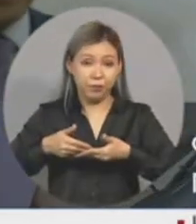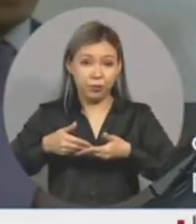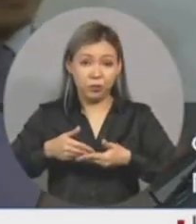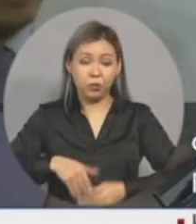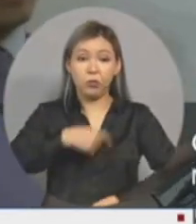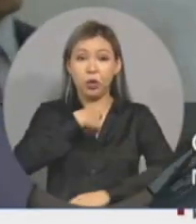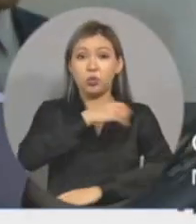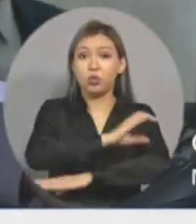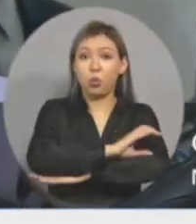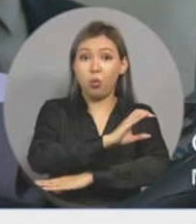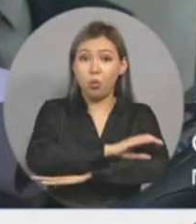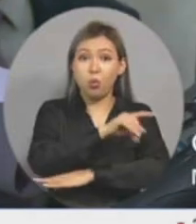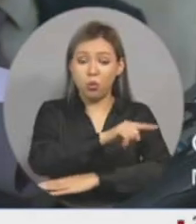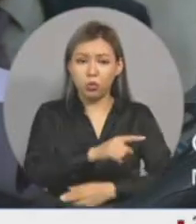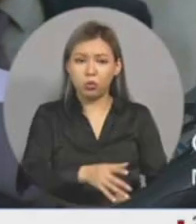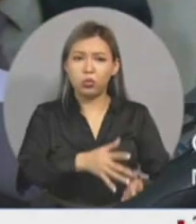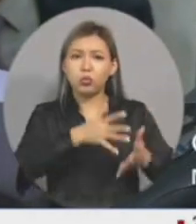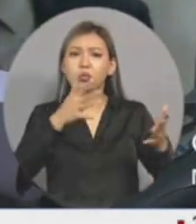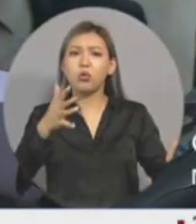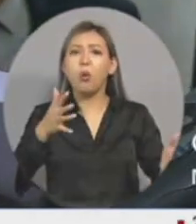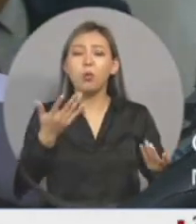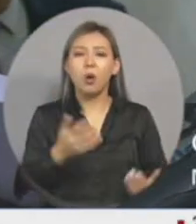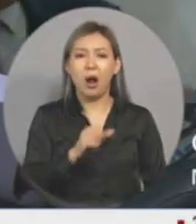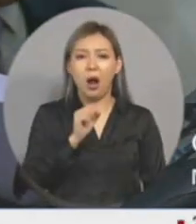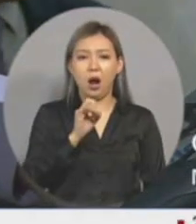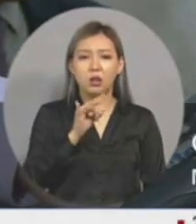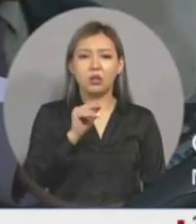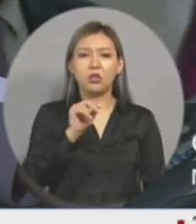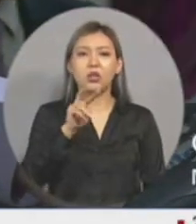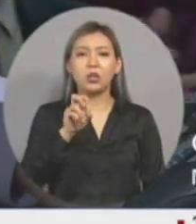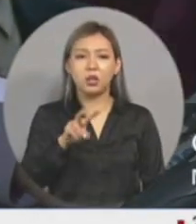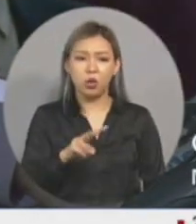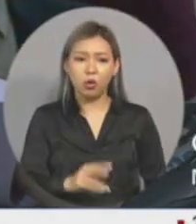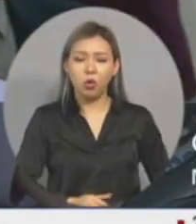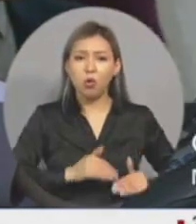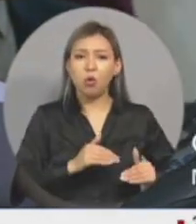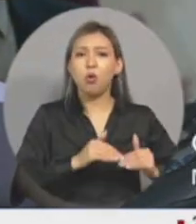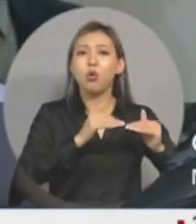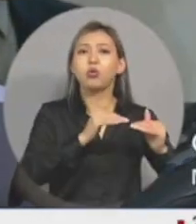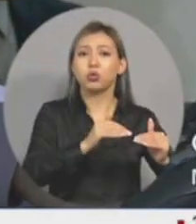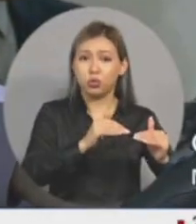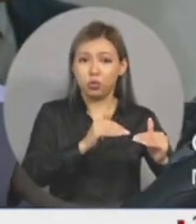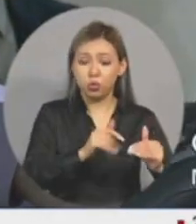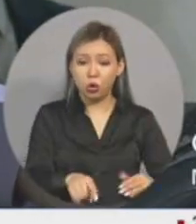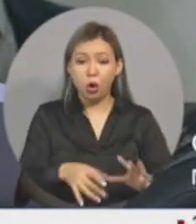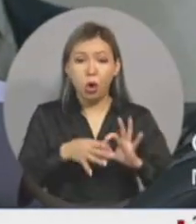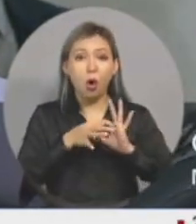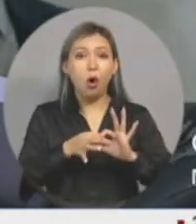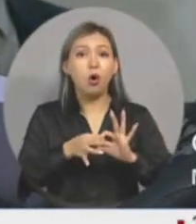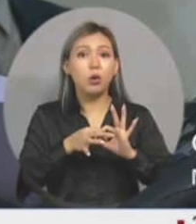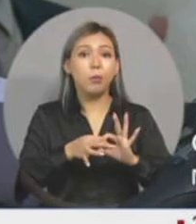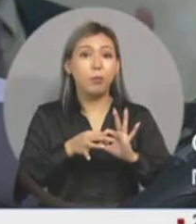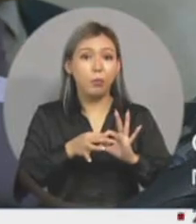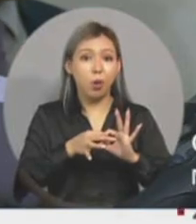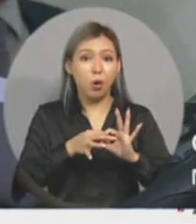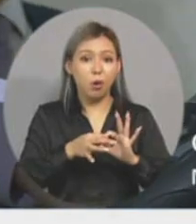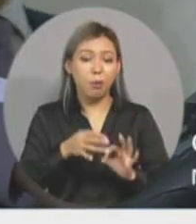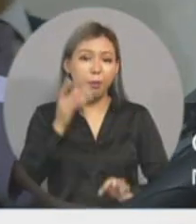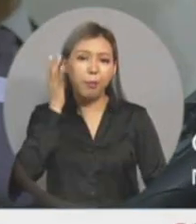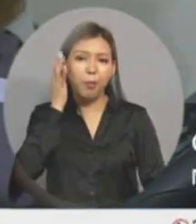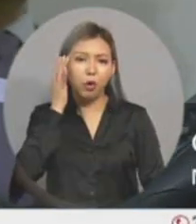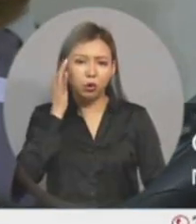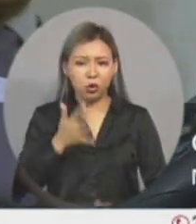сургууль дээр хэрэгжих томоохон одоо энэ ардчлалыг хөгжүүлэх улс төрийн нам сонгуульд ардчлалыг бэхжүүлэх чиглэлтэй холбоотой энэ одоо бодлогын